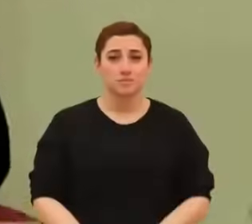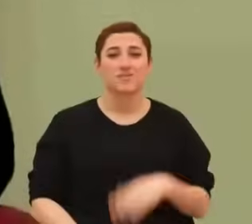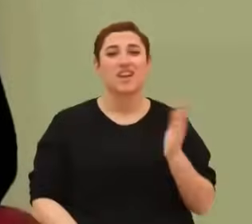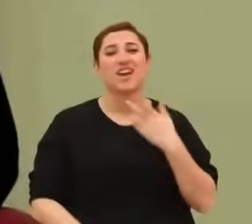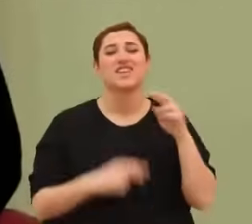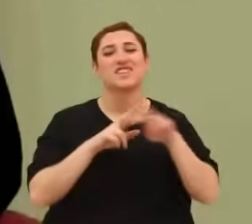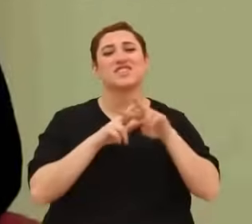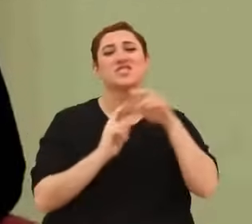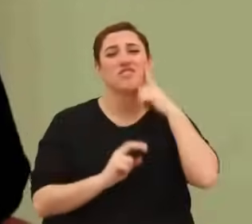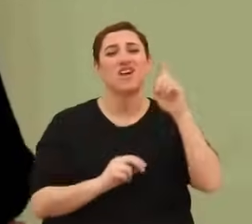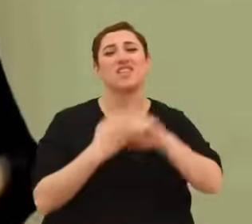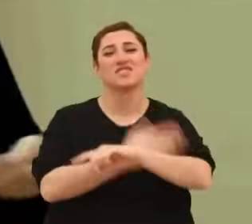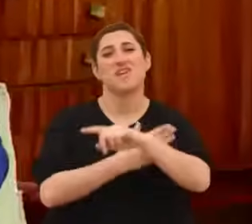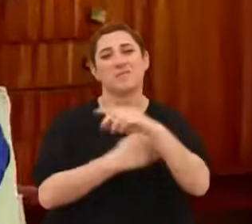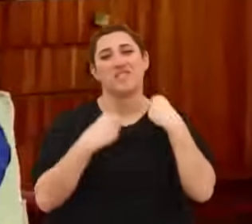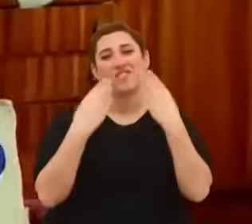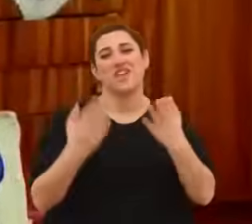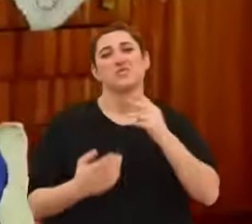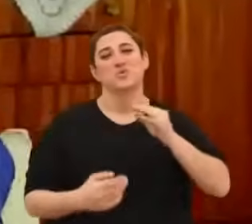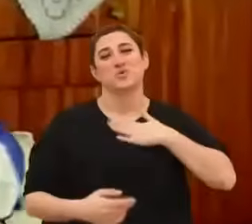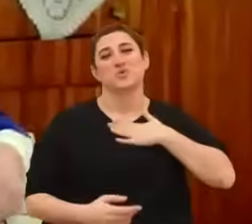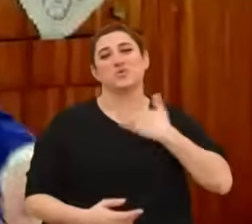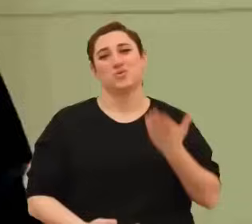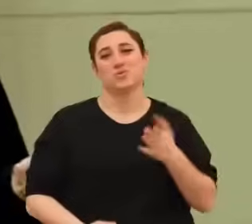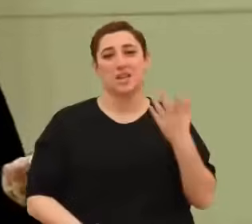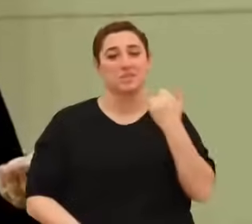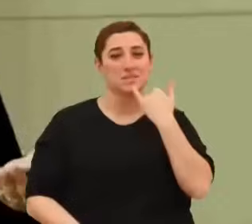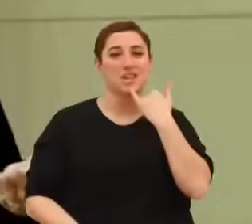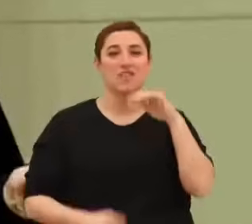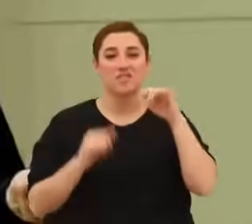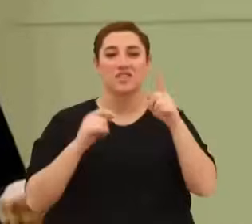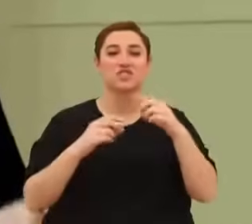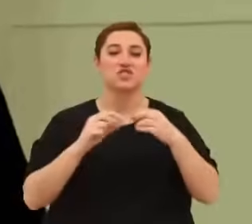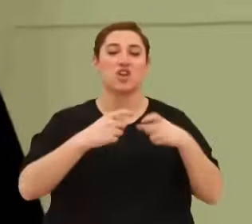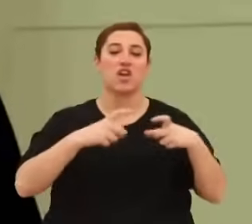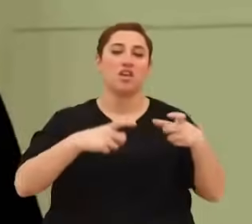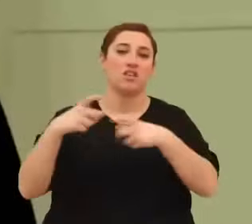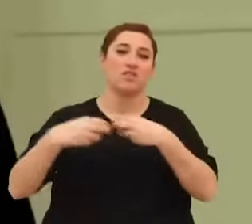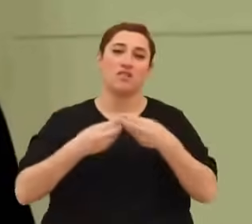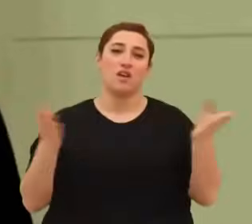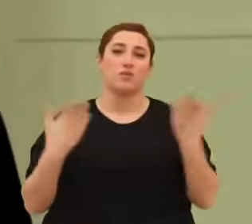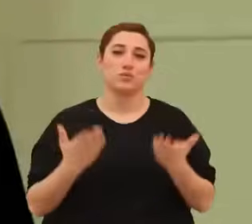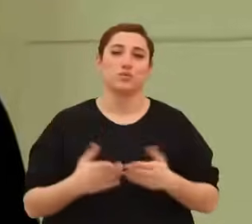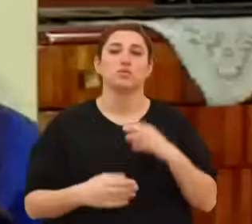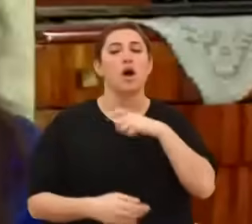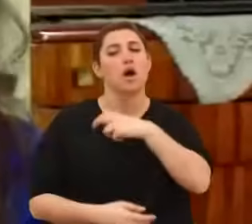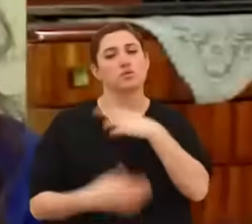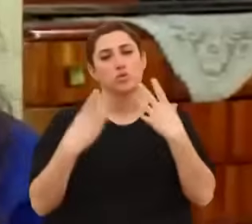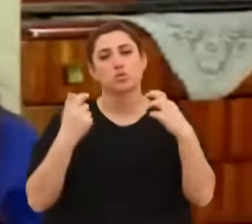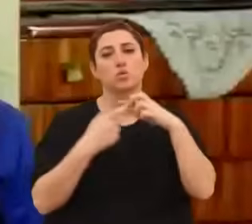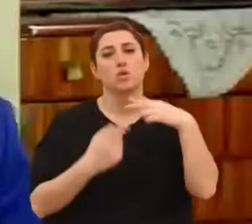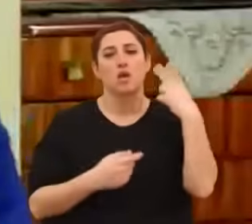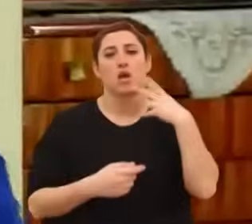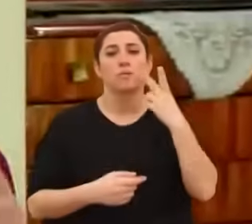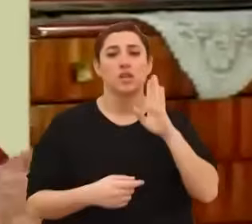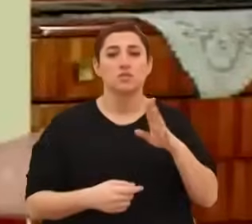Ay Yıldızcığım, vallahi zahmetler verdin be çocuğum yani. Misafir misafir çay dağıtıyorsun öyle. Aşk olsun Rukiye